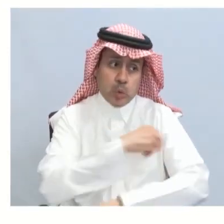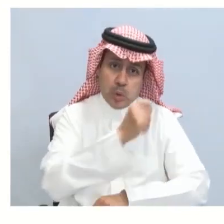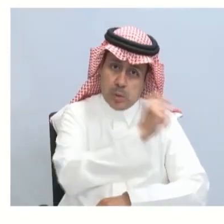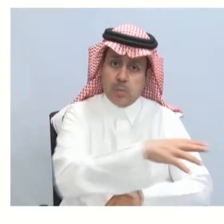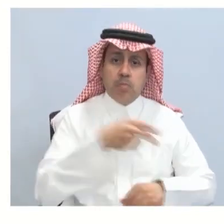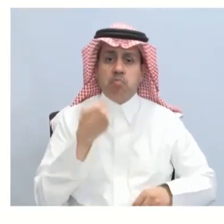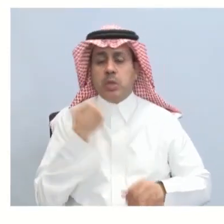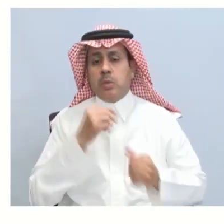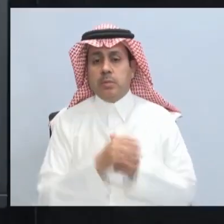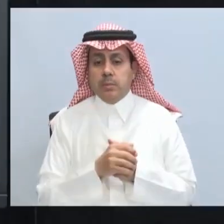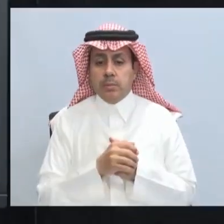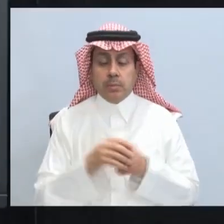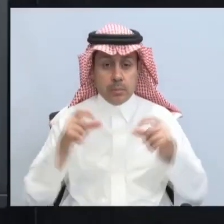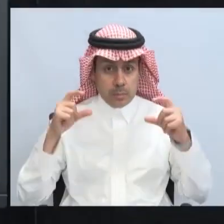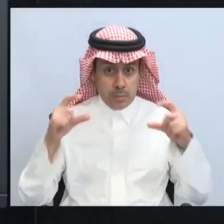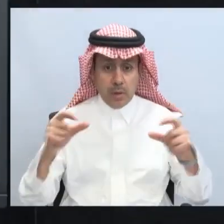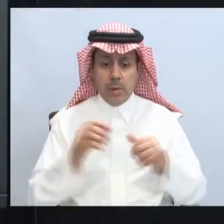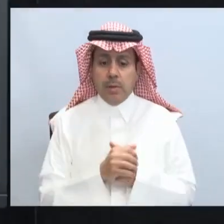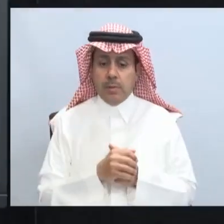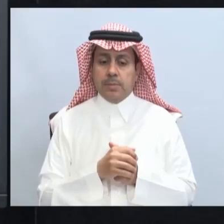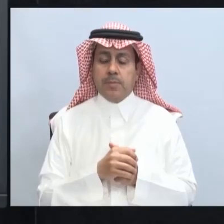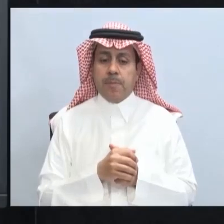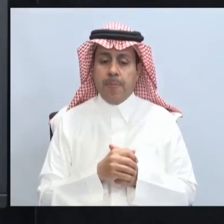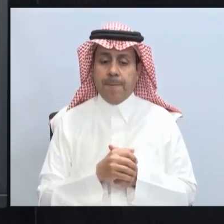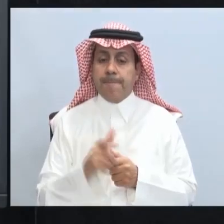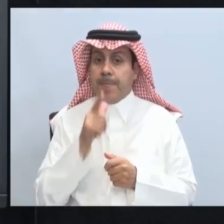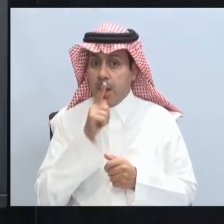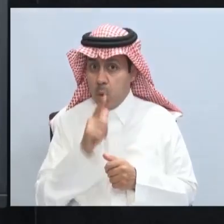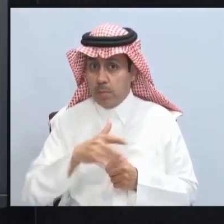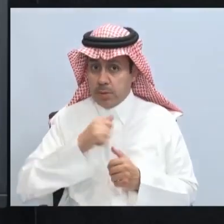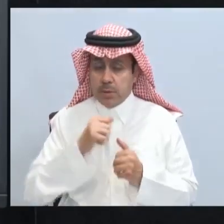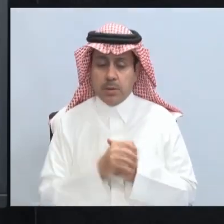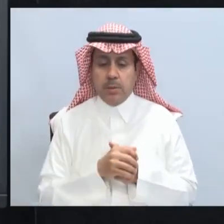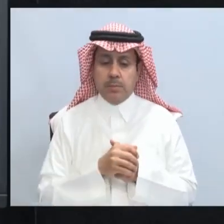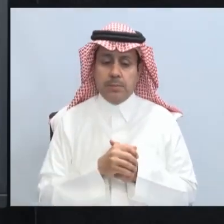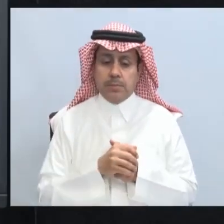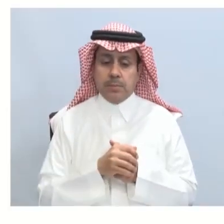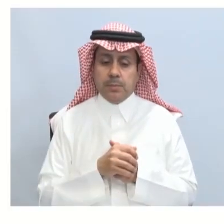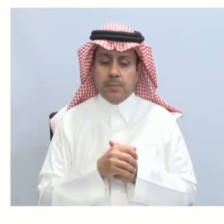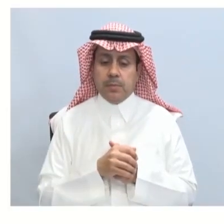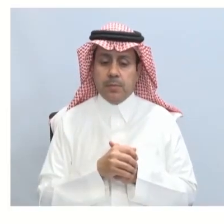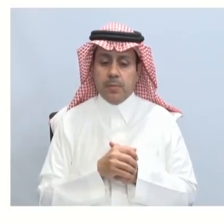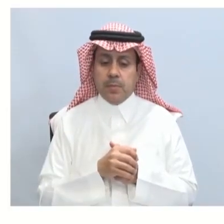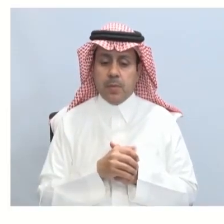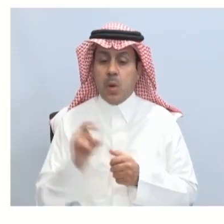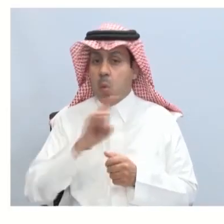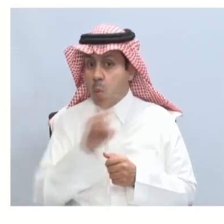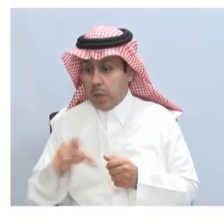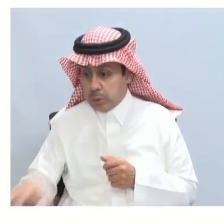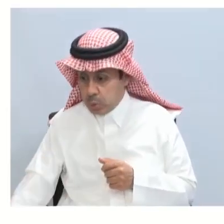المسؤوله الدليل على هذا ايها الطلاب والطالبات قول النبي صلى الله عليه وسلم ولا